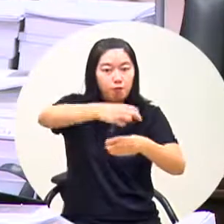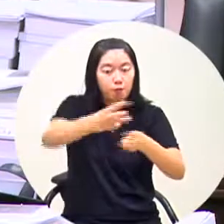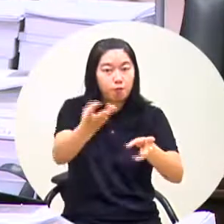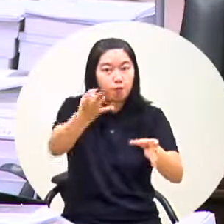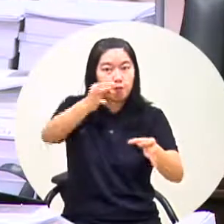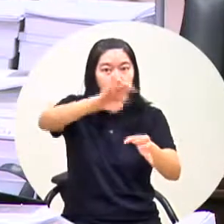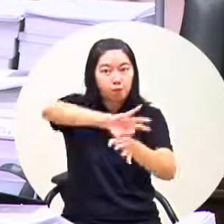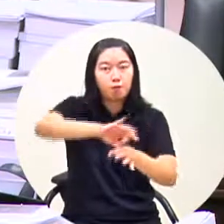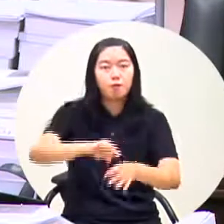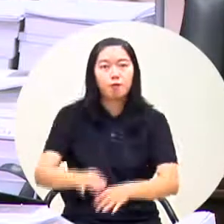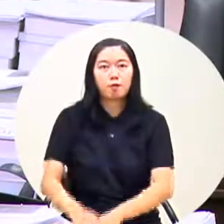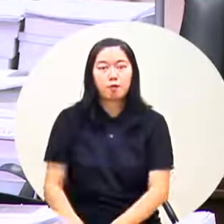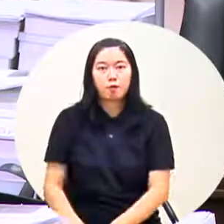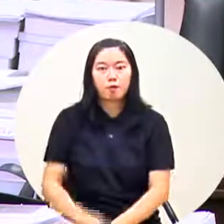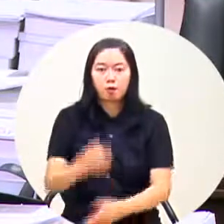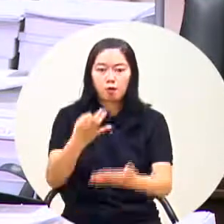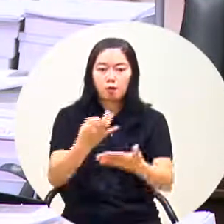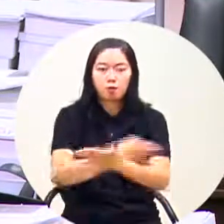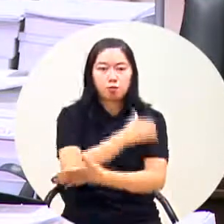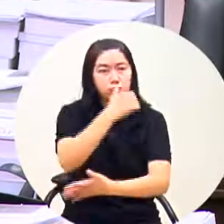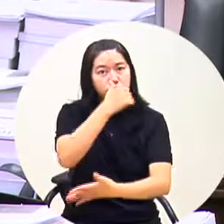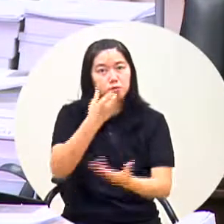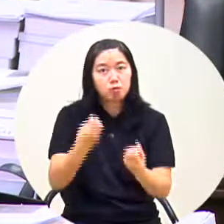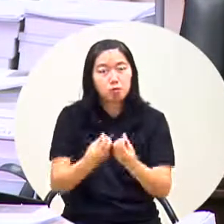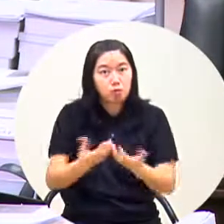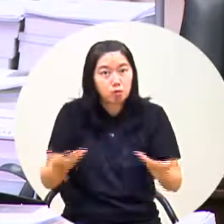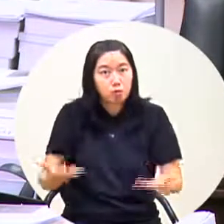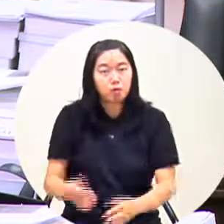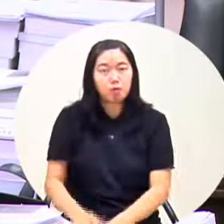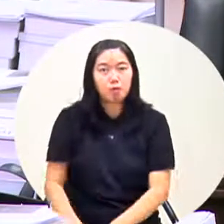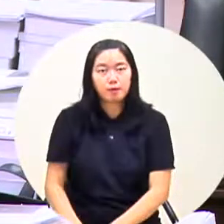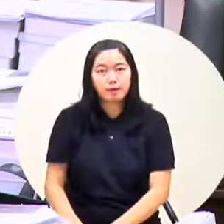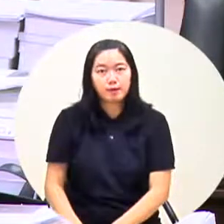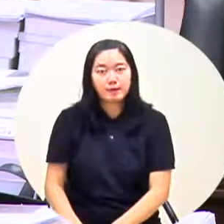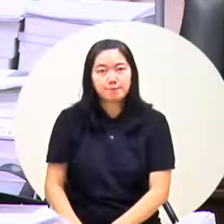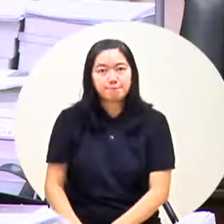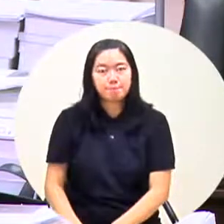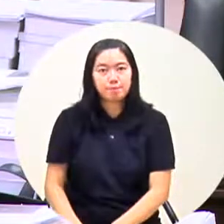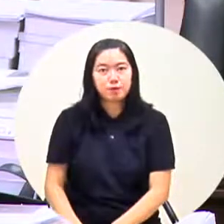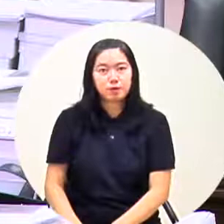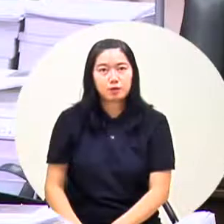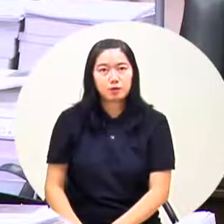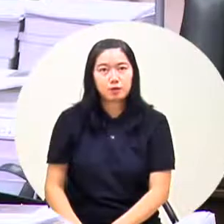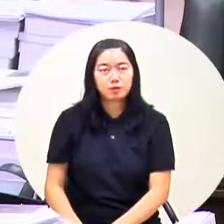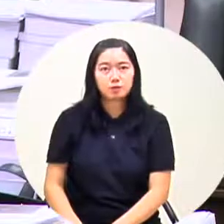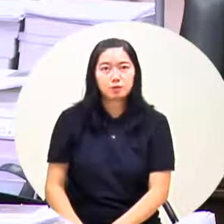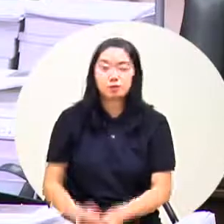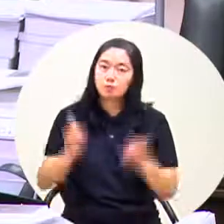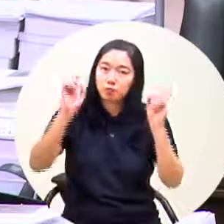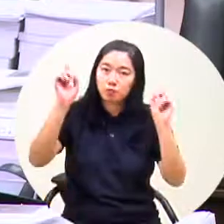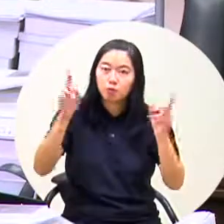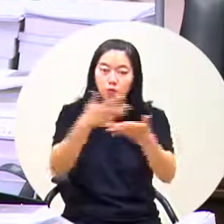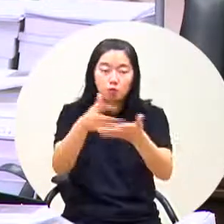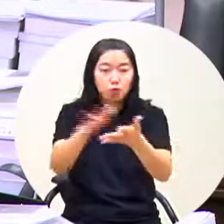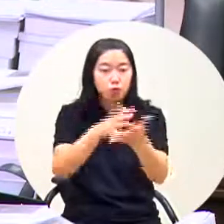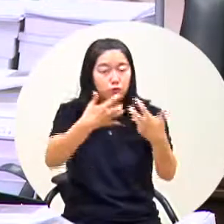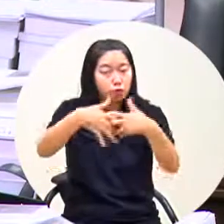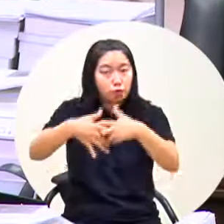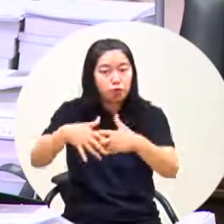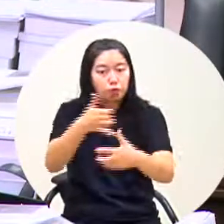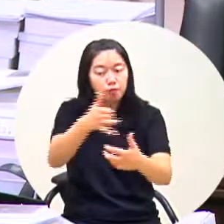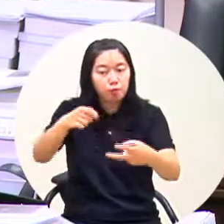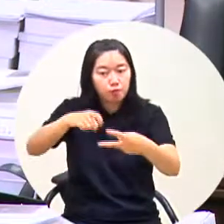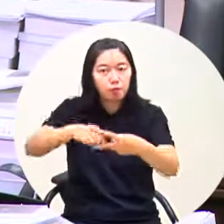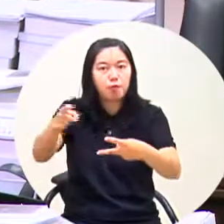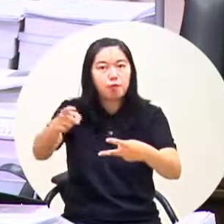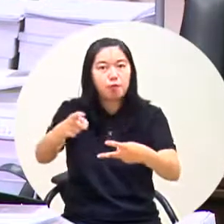不足的部分，他让他的这些娱乐设施、这些休闲设施的员工轮